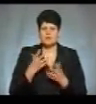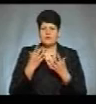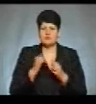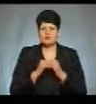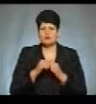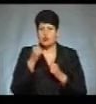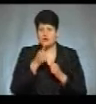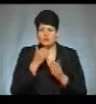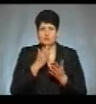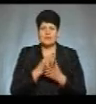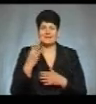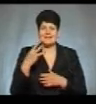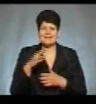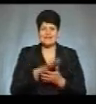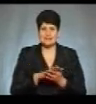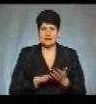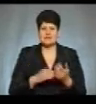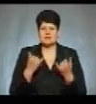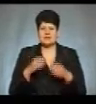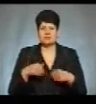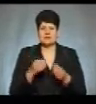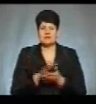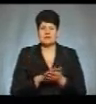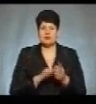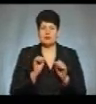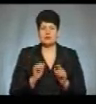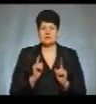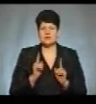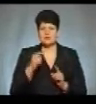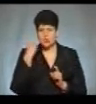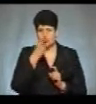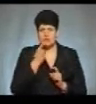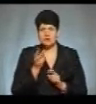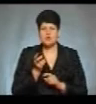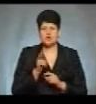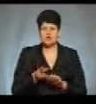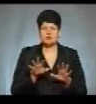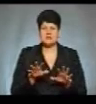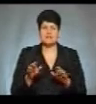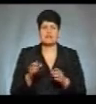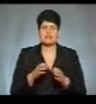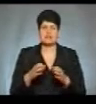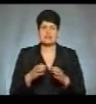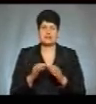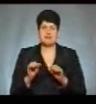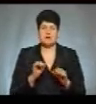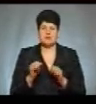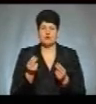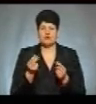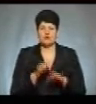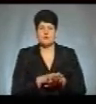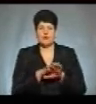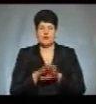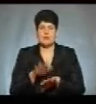району надходить близько 30 заяв. Наразі подати заяву можна лише особисто, прийшовши до місцевого департаменту. Кошти перераховуватимуть